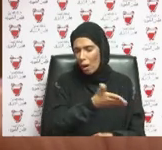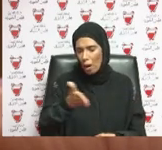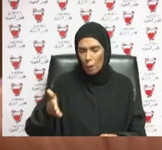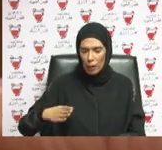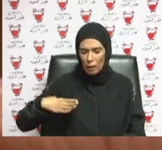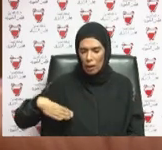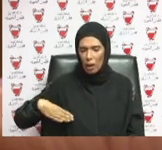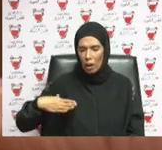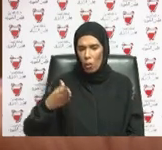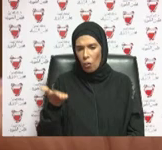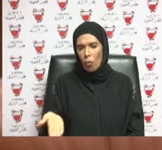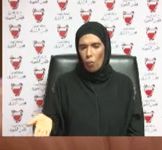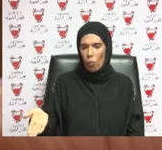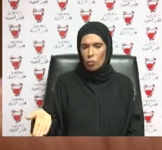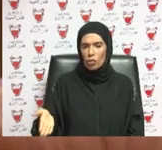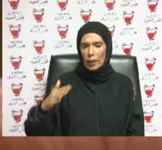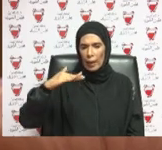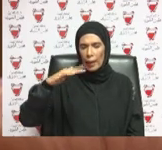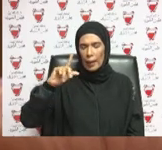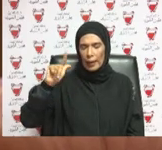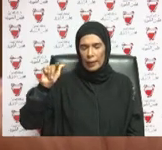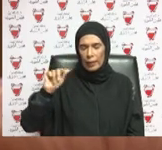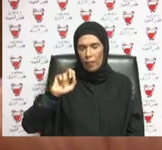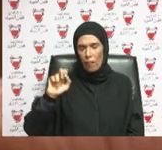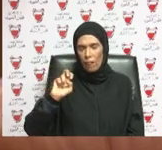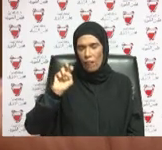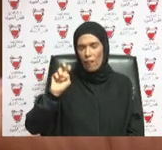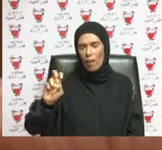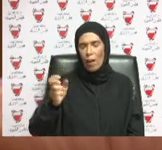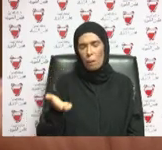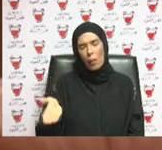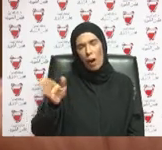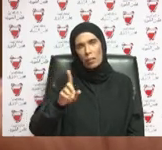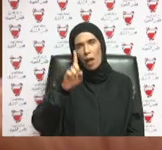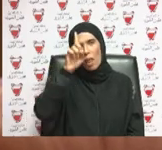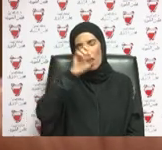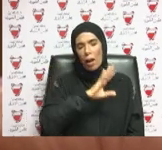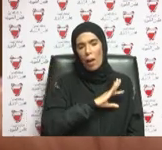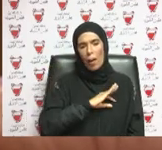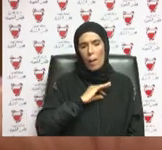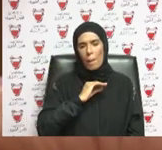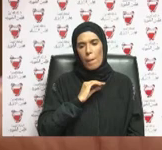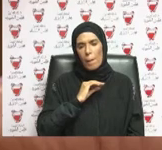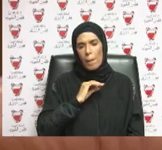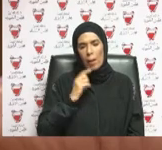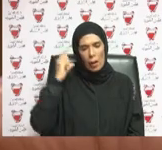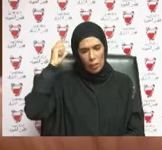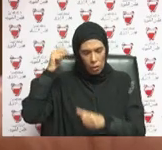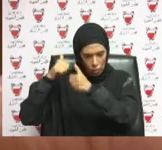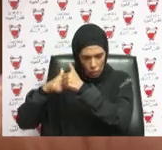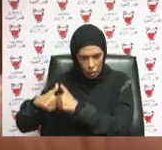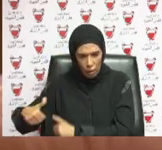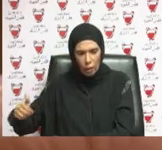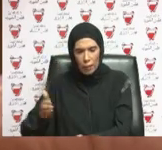الخليفة رحمه الله، ينبغي علينا أن نستذكر سيرة